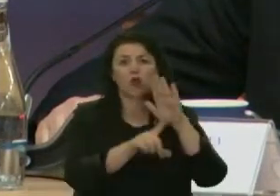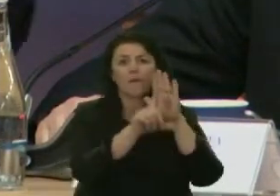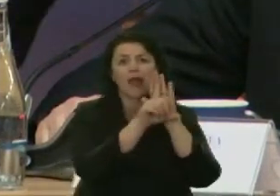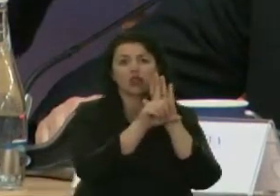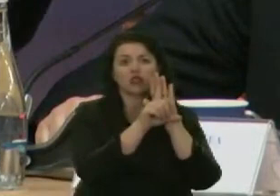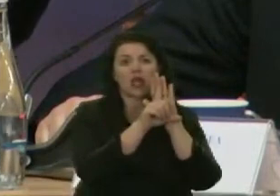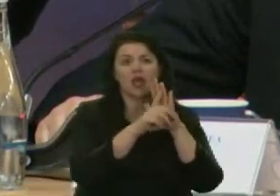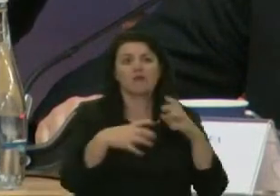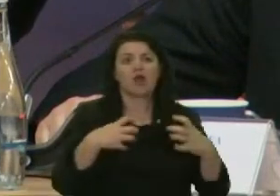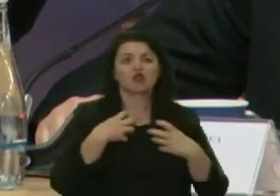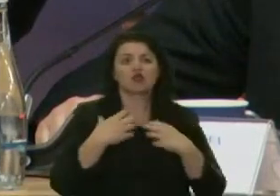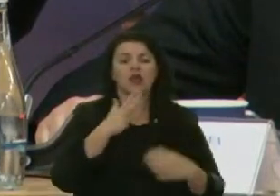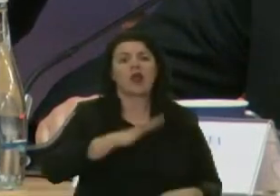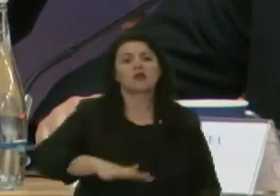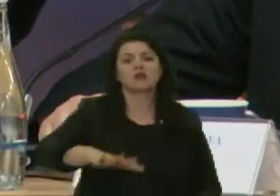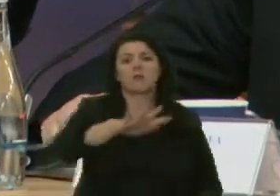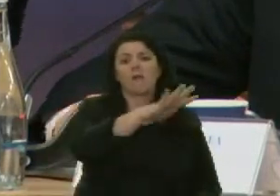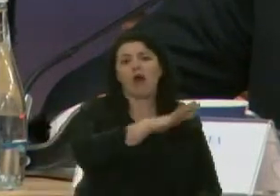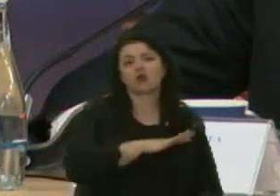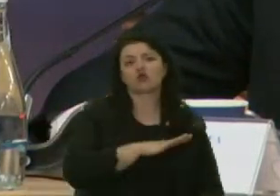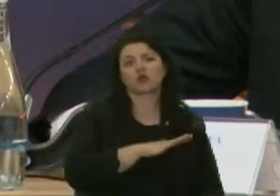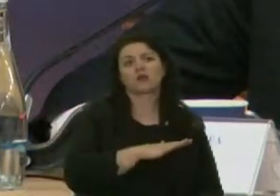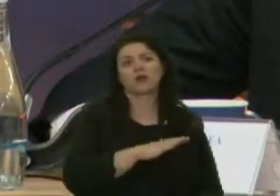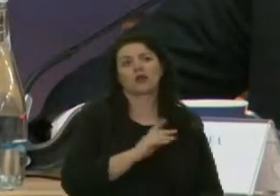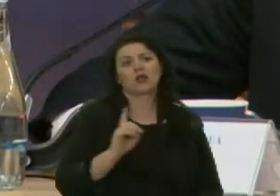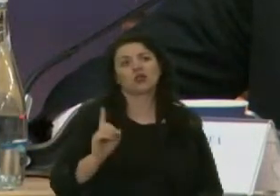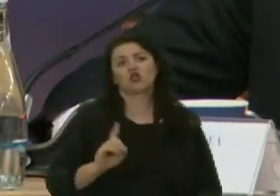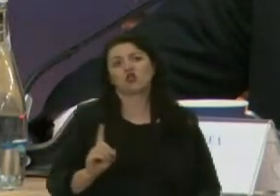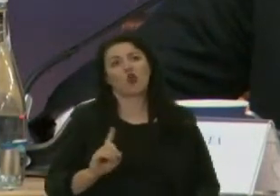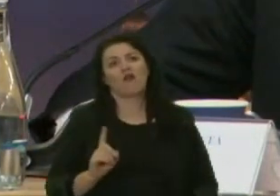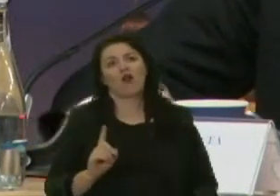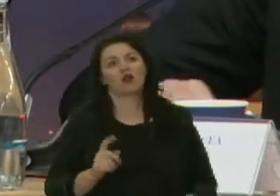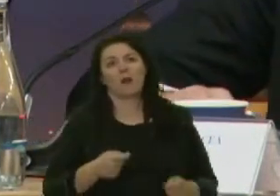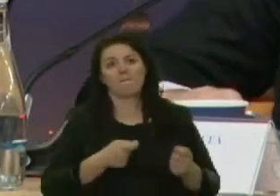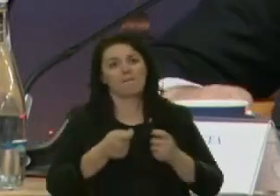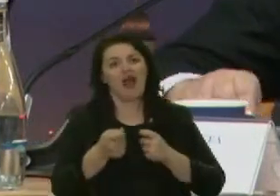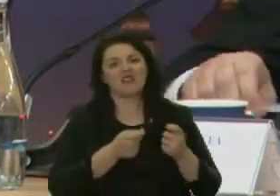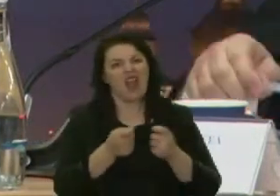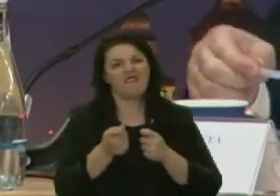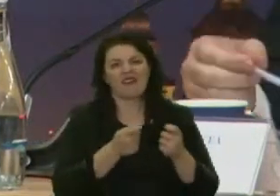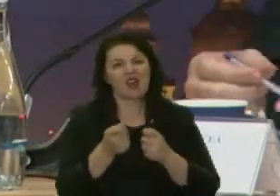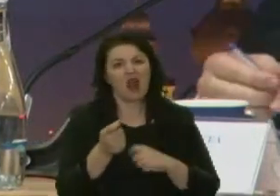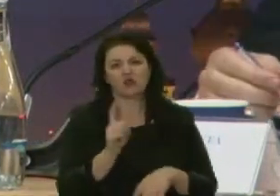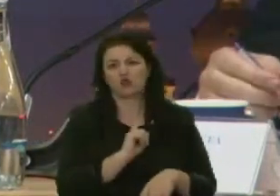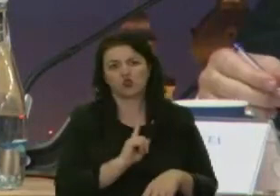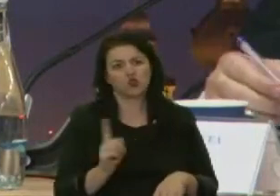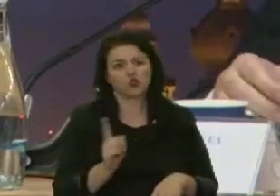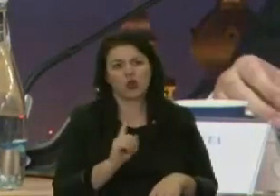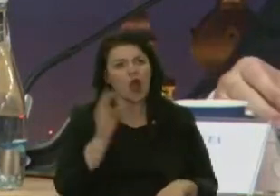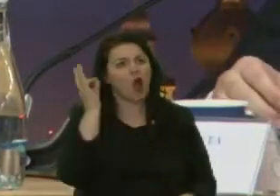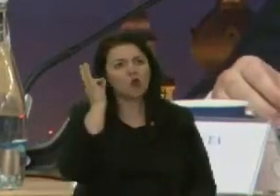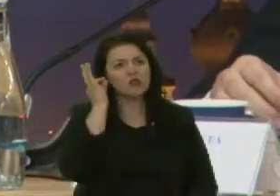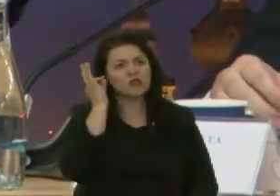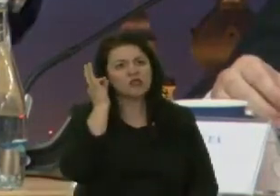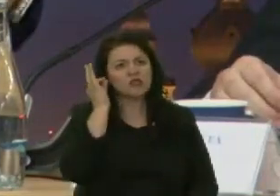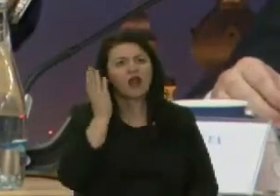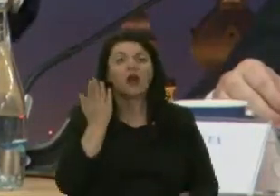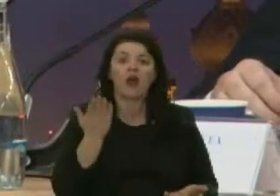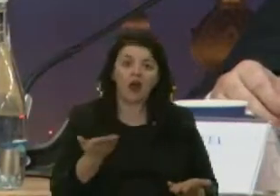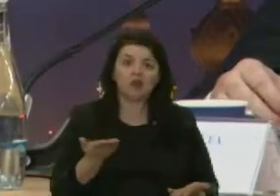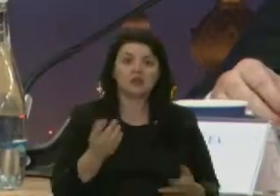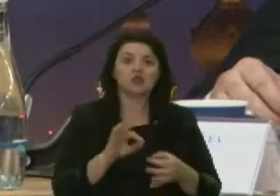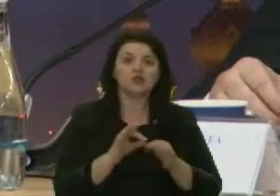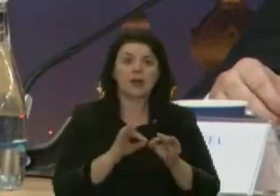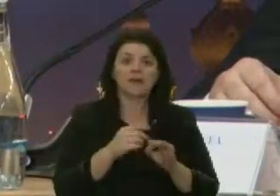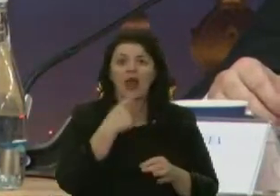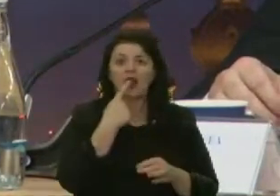scenă E spațiul nostru de manevră noi nu prea folosim cuvintele astea de manevre pe care l folosiți dumneavoastră nu prea îl auziți aici la masa asta dar asta nu înseamnă că